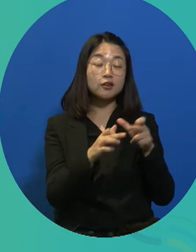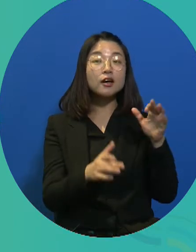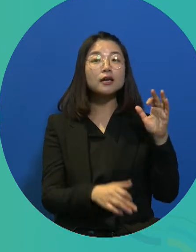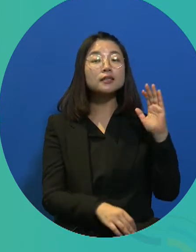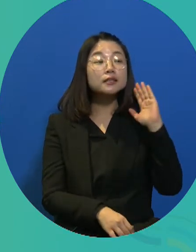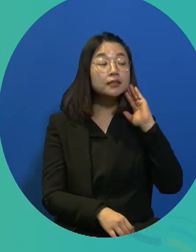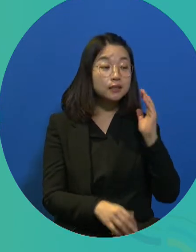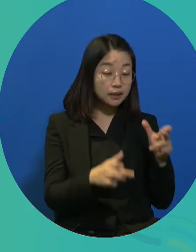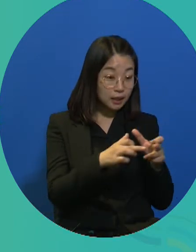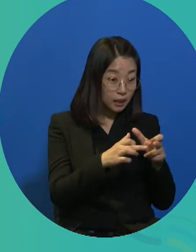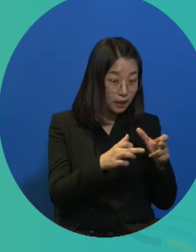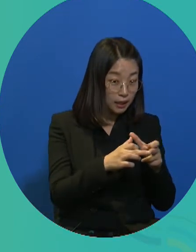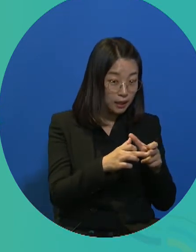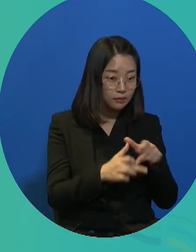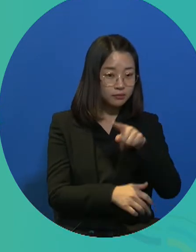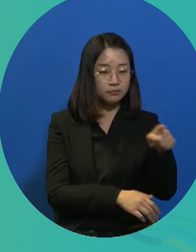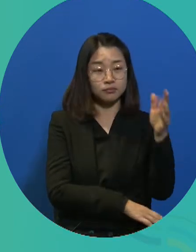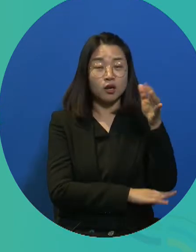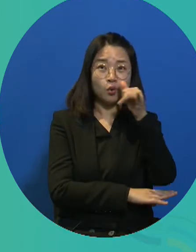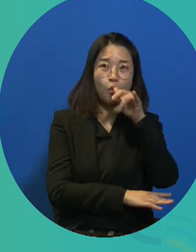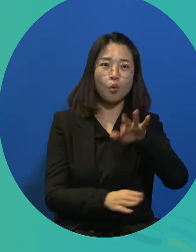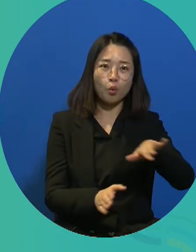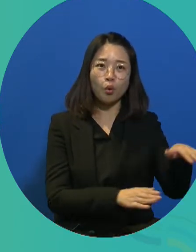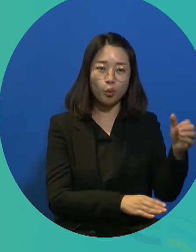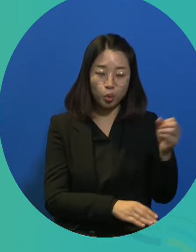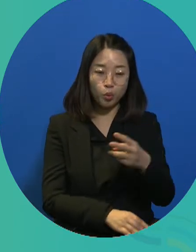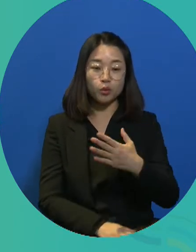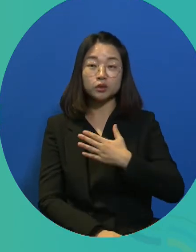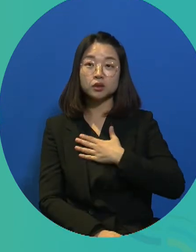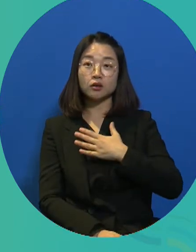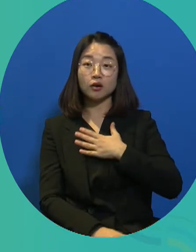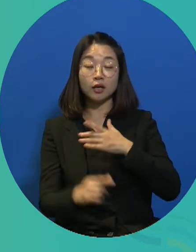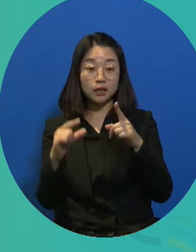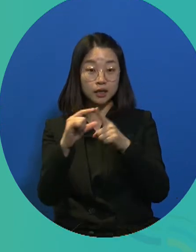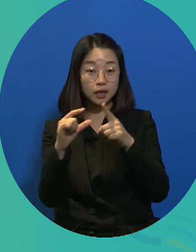청각장애인이자 장애인을 얘기를 하기도 하고 또